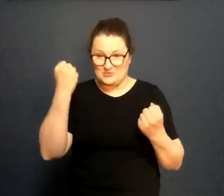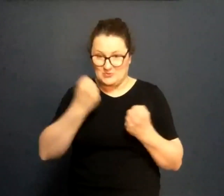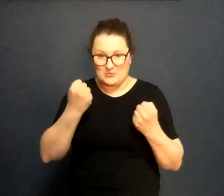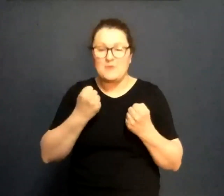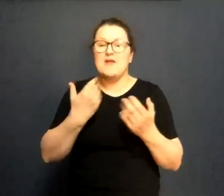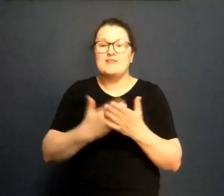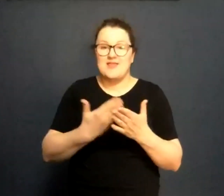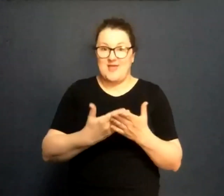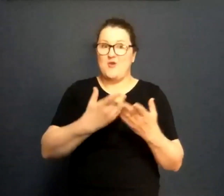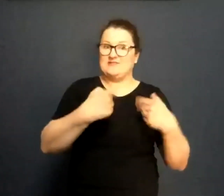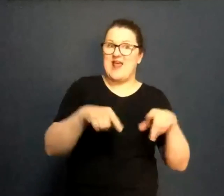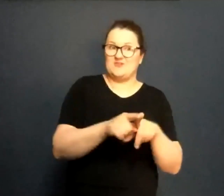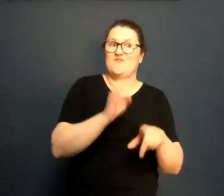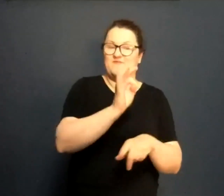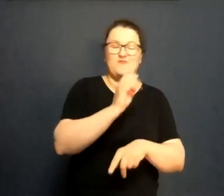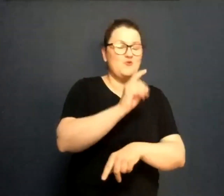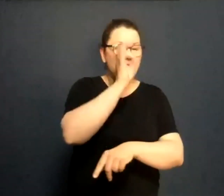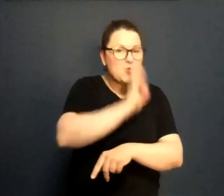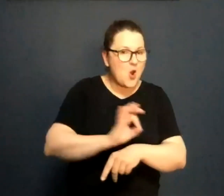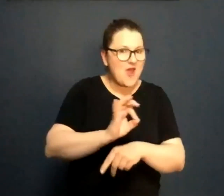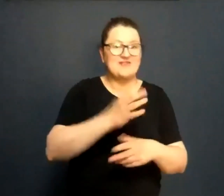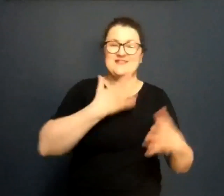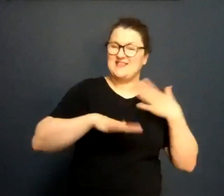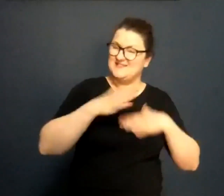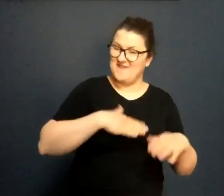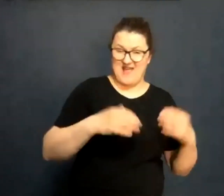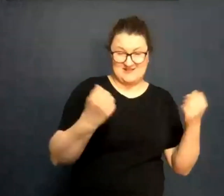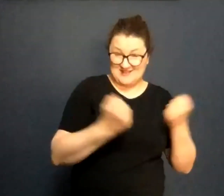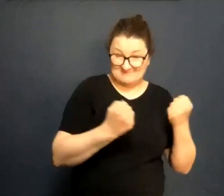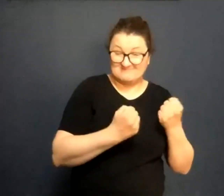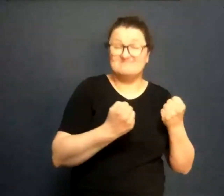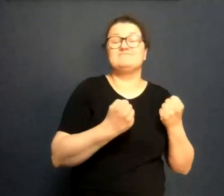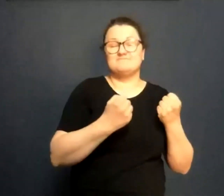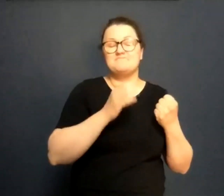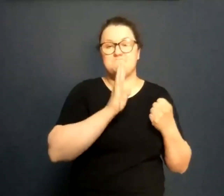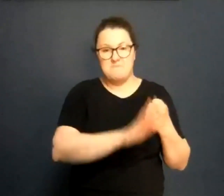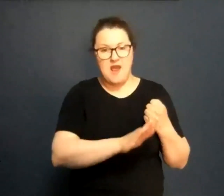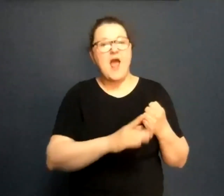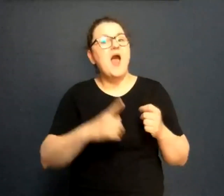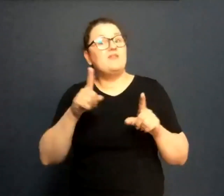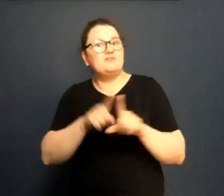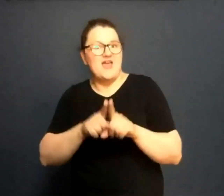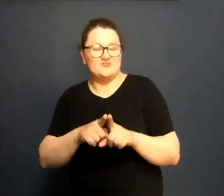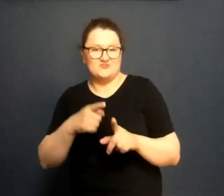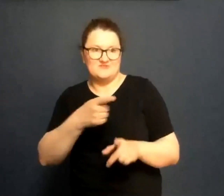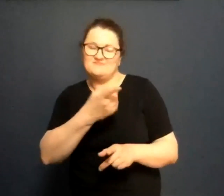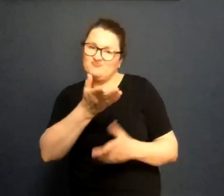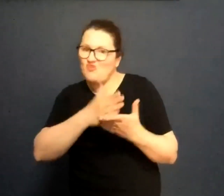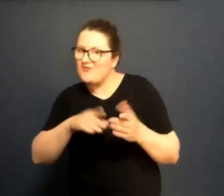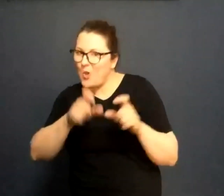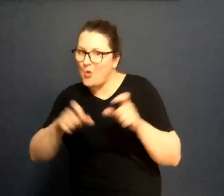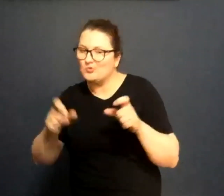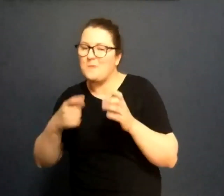jakiś swój projekt, dało im to ogromną satysfakcję, a poza tym z drugiej strony niektórzy po raz pierwszy usłyszeli, co ich